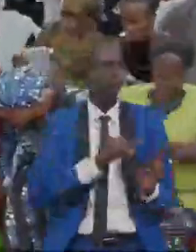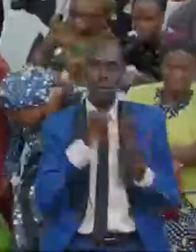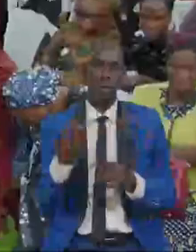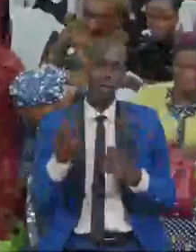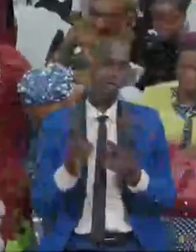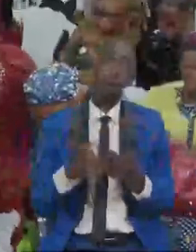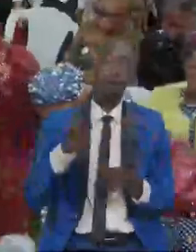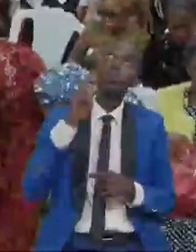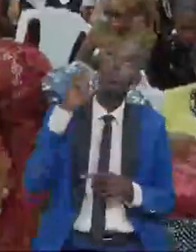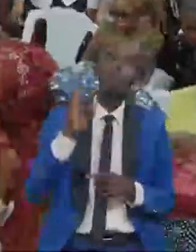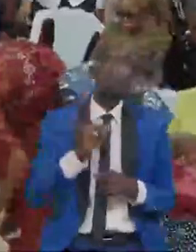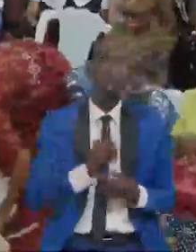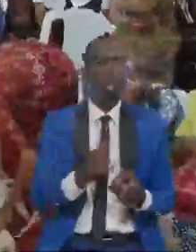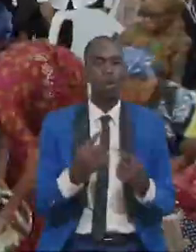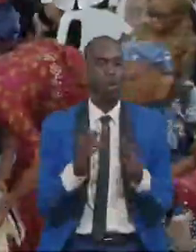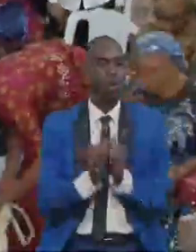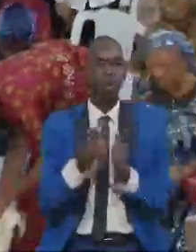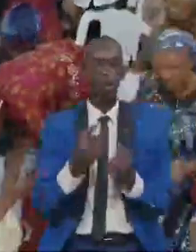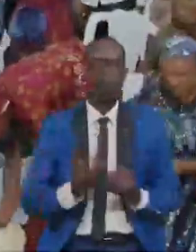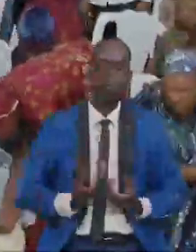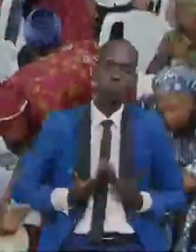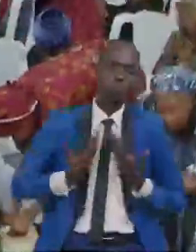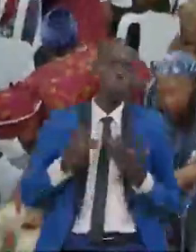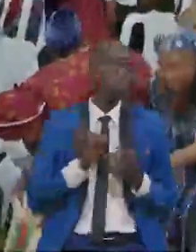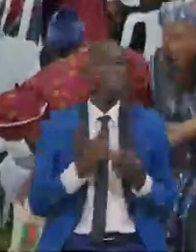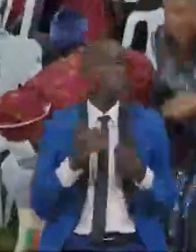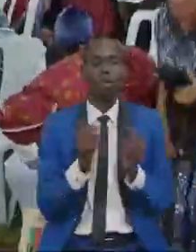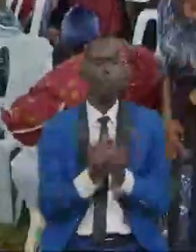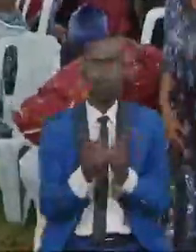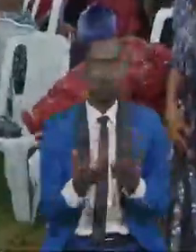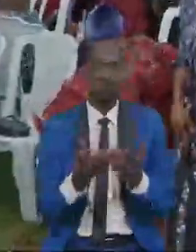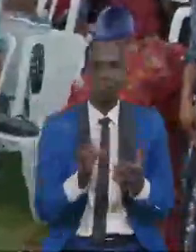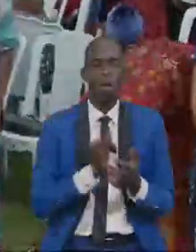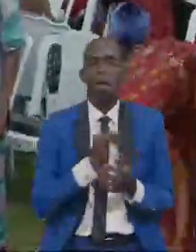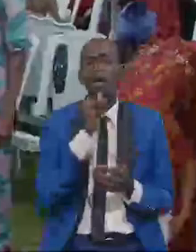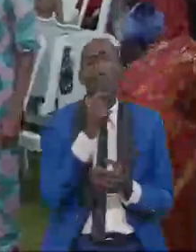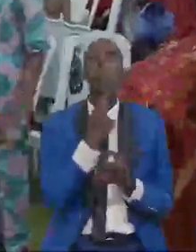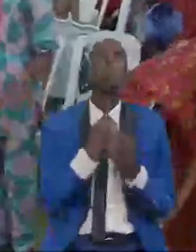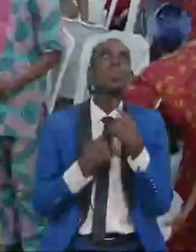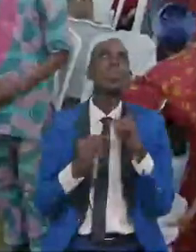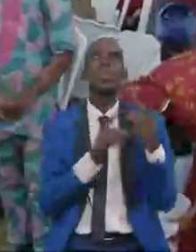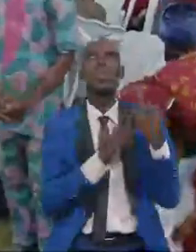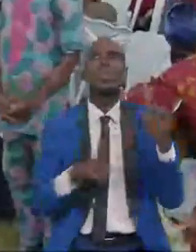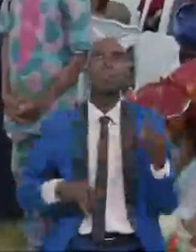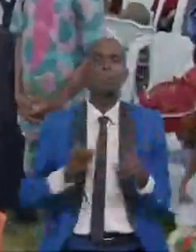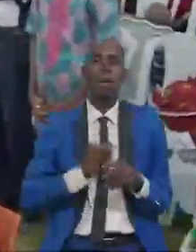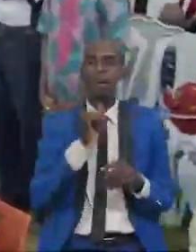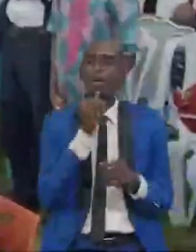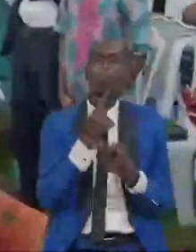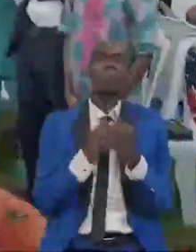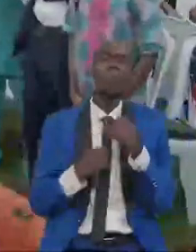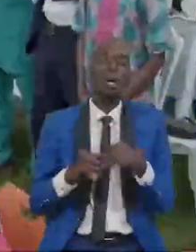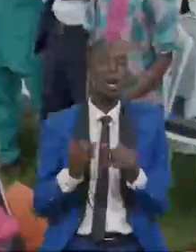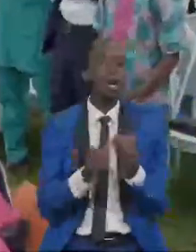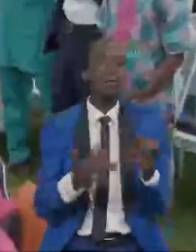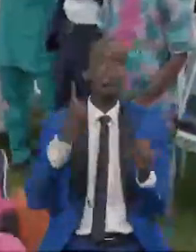toi. Je viens avec un désir. Je viens avec passion. Je viens avec soif. J'ai soif, Seigneur. J'ai soif, Seigneur.